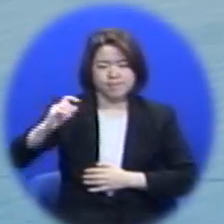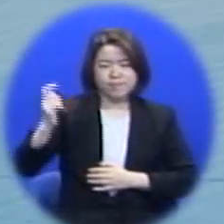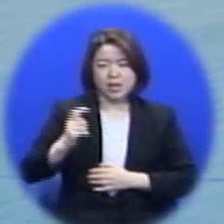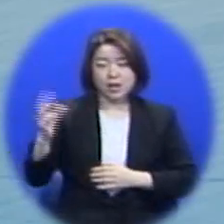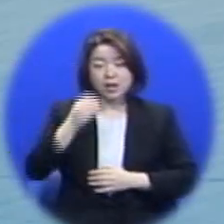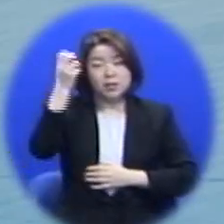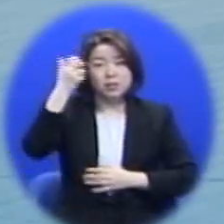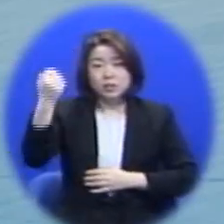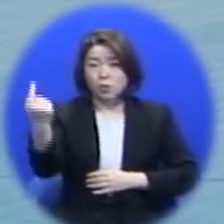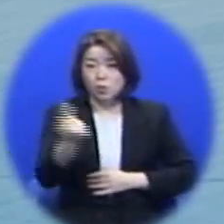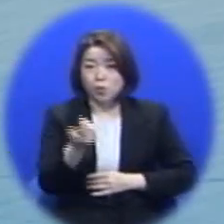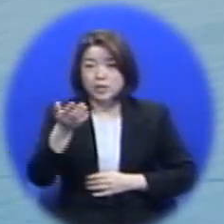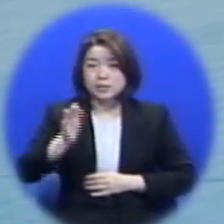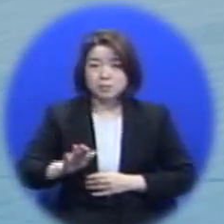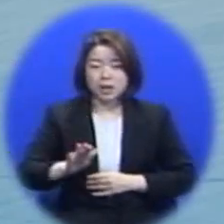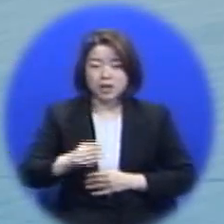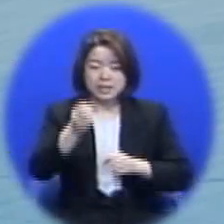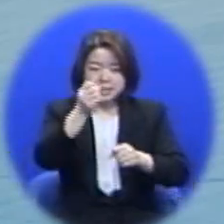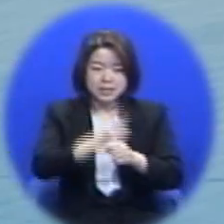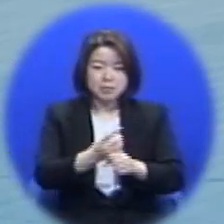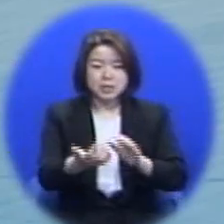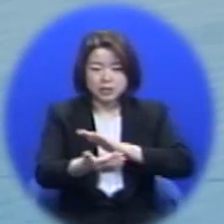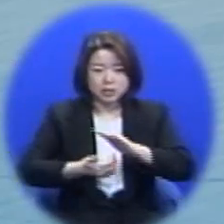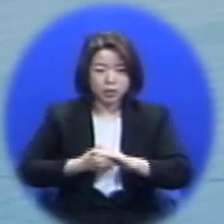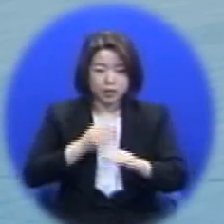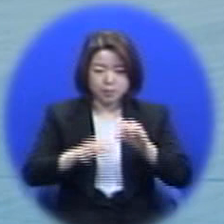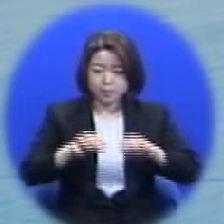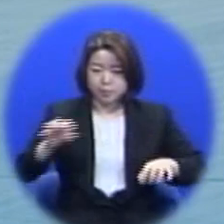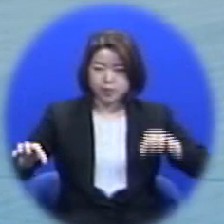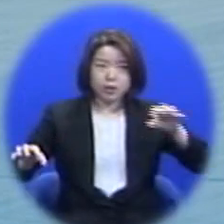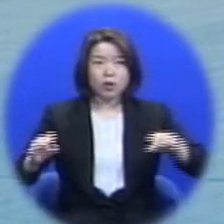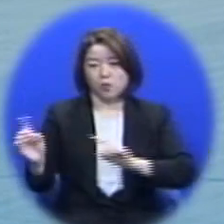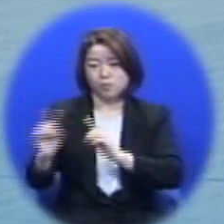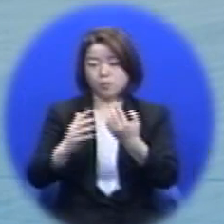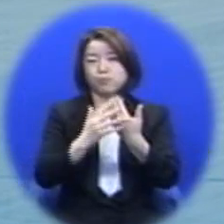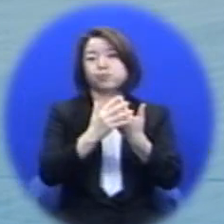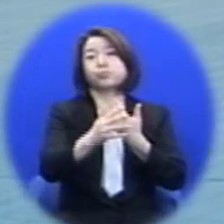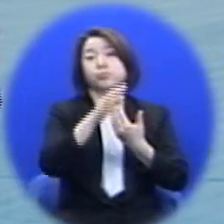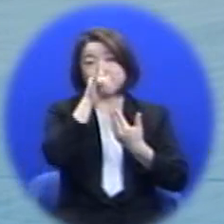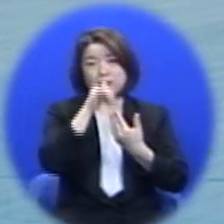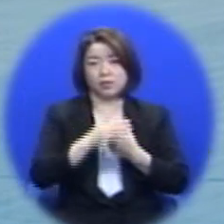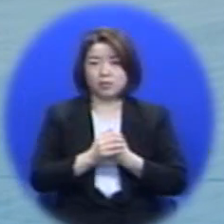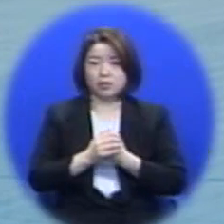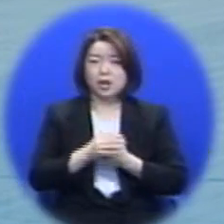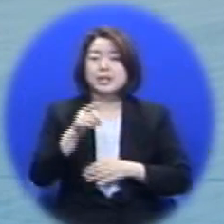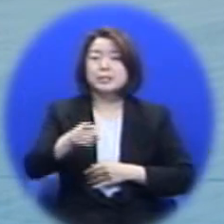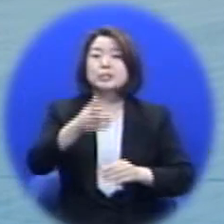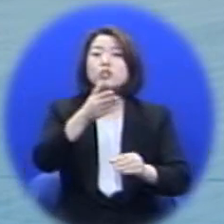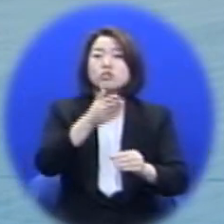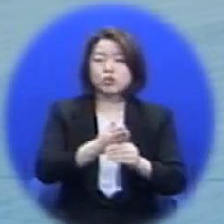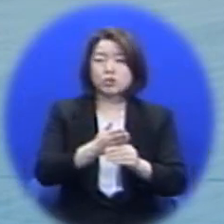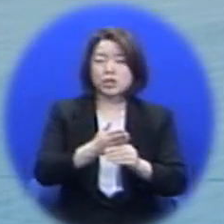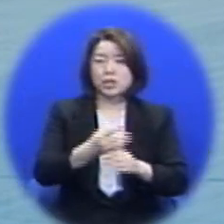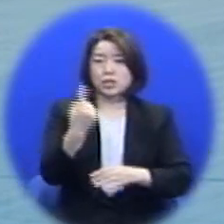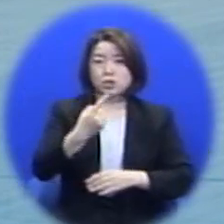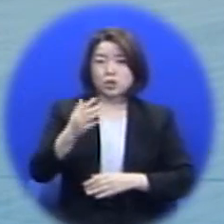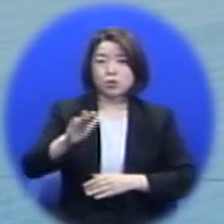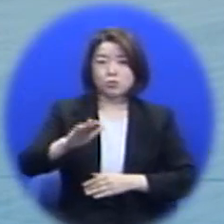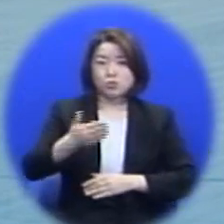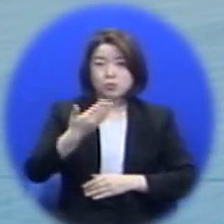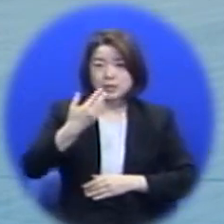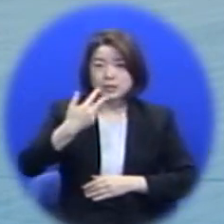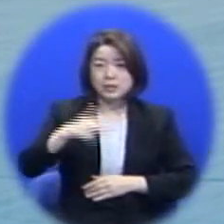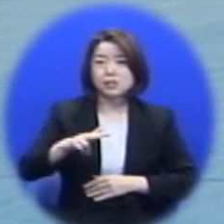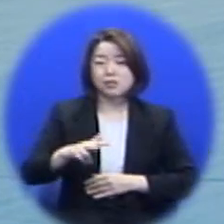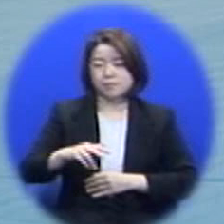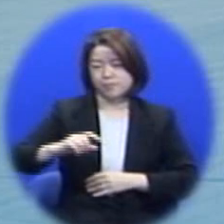이미 그 전에 여러 곳에서 부흥이 일어나고 있었음을 알 수 있습니다. 그러다가 1907년 평양에서 아주 강하게